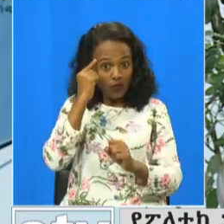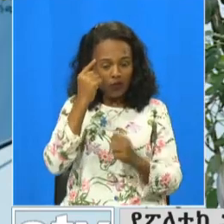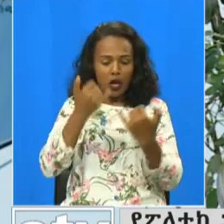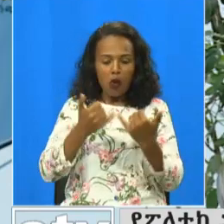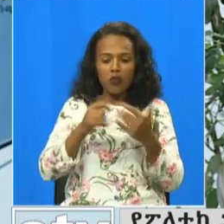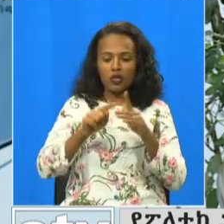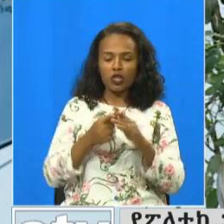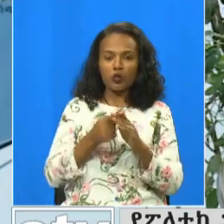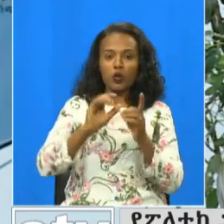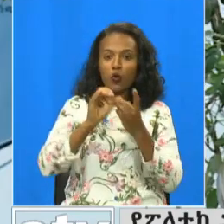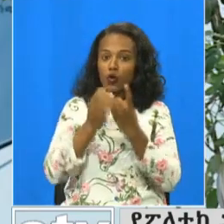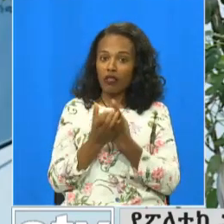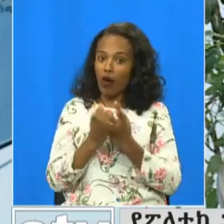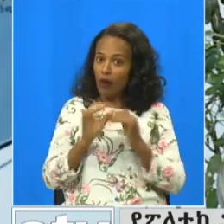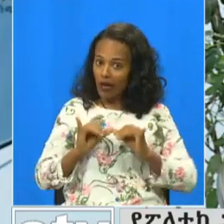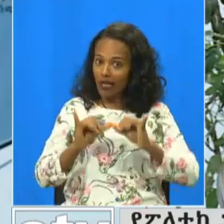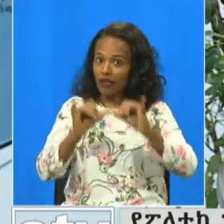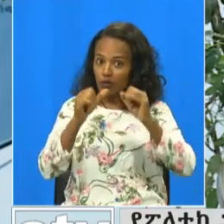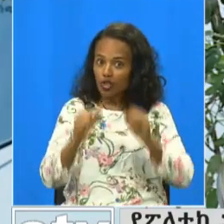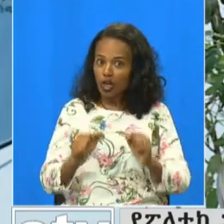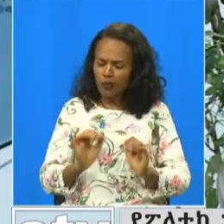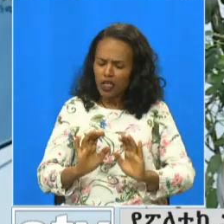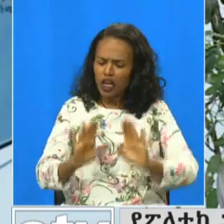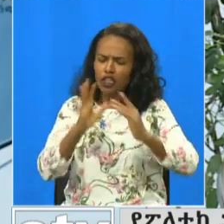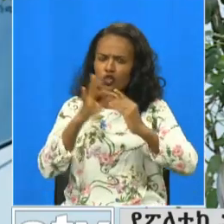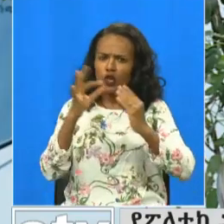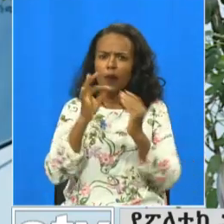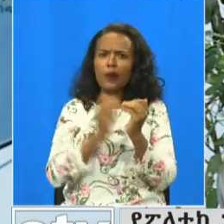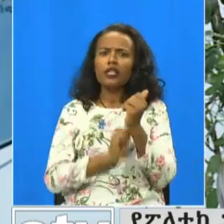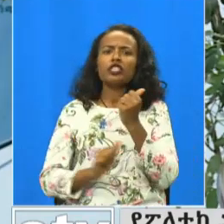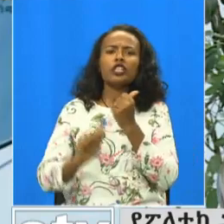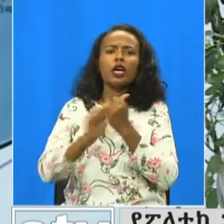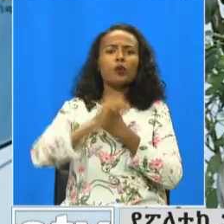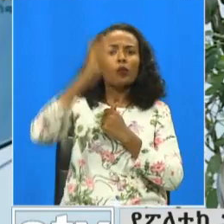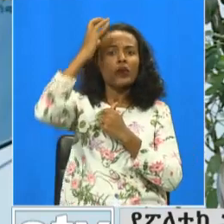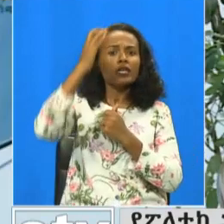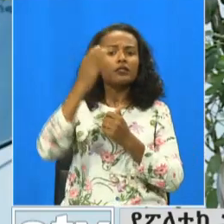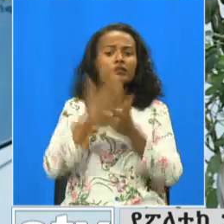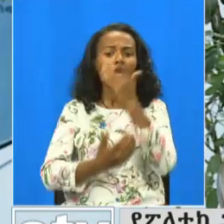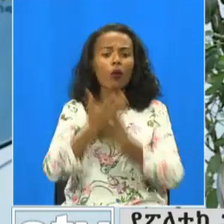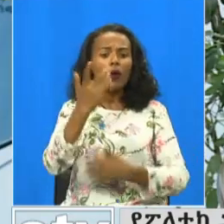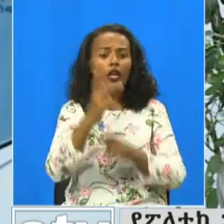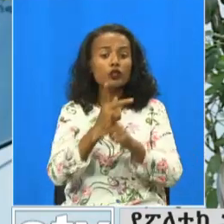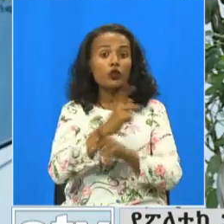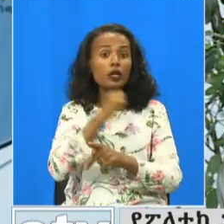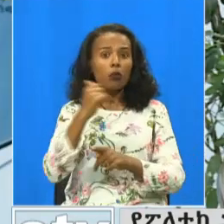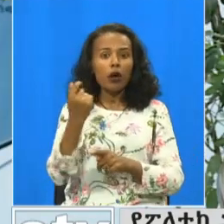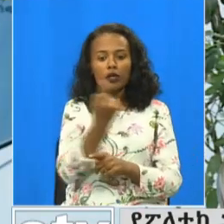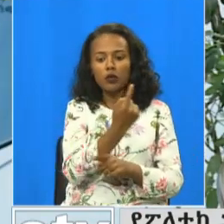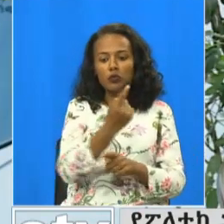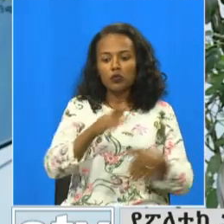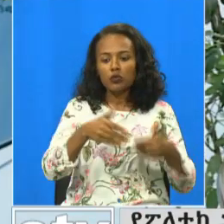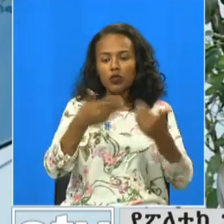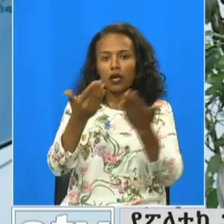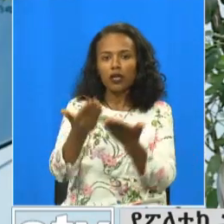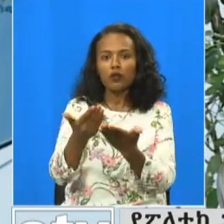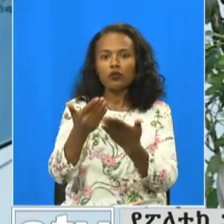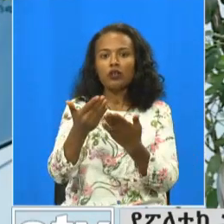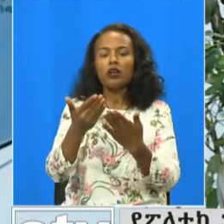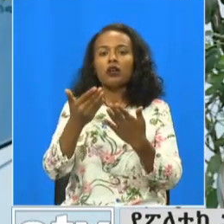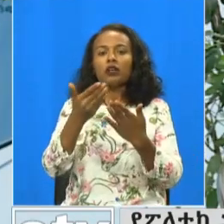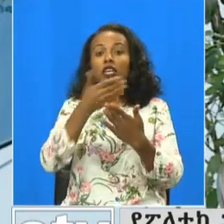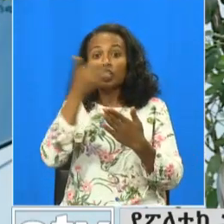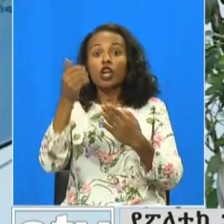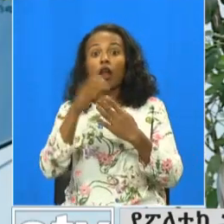አሁን በተጀመረው መልኩ መሄድ የሚቻልበት የራሳቸውን አማራጭም ቀድመው መንግስት እስኪያወያያቸውም ሳይጠብቁ አንዳንዶቹ ልክ እንዳቀረቡታ